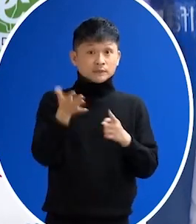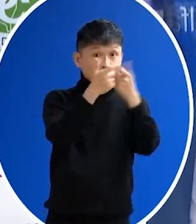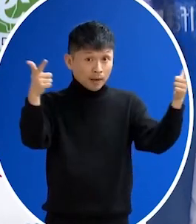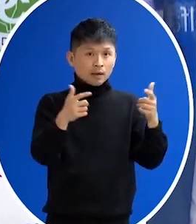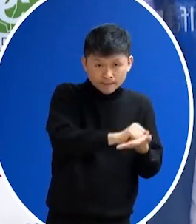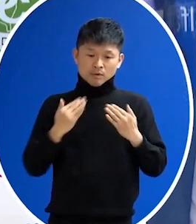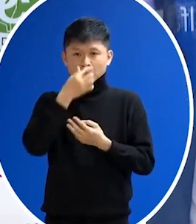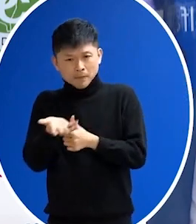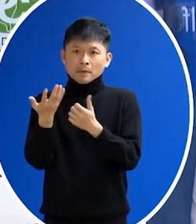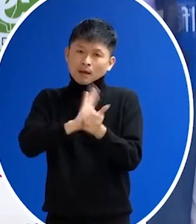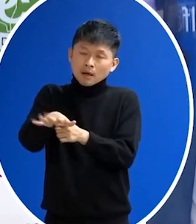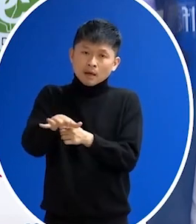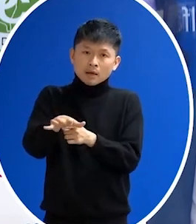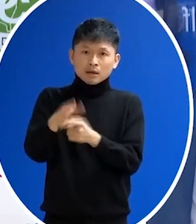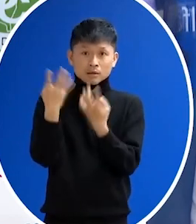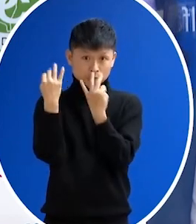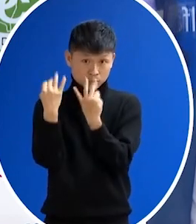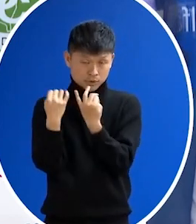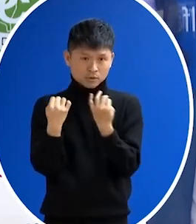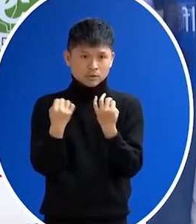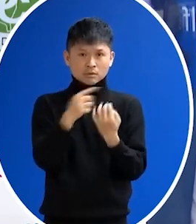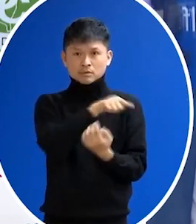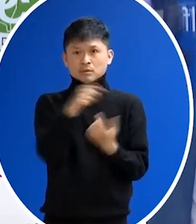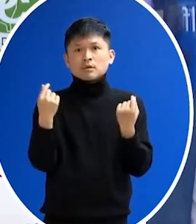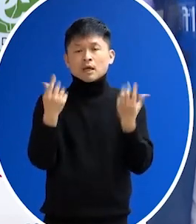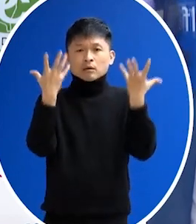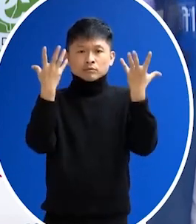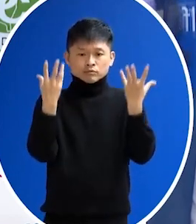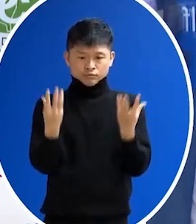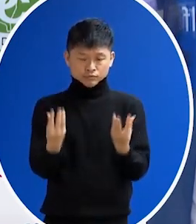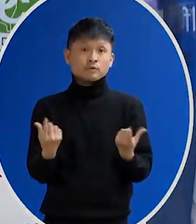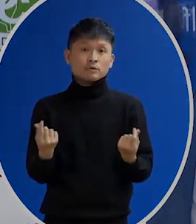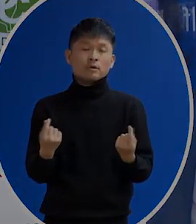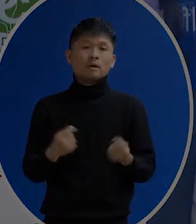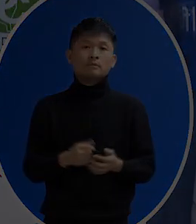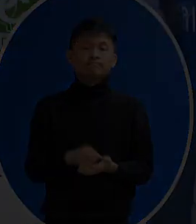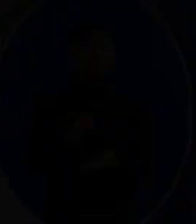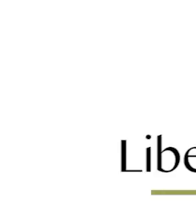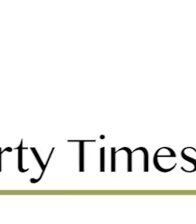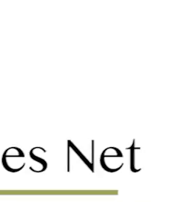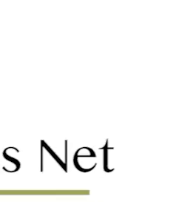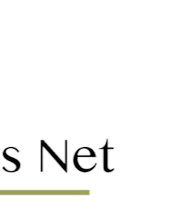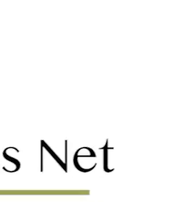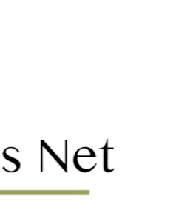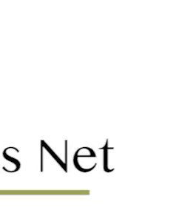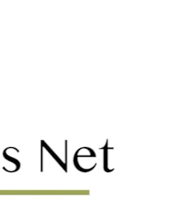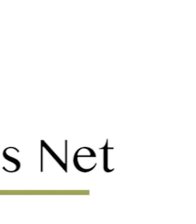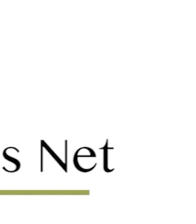好，那我们以上就先报告到这里。